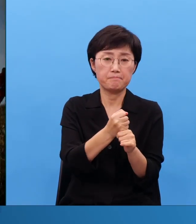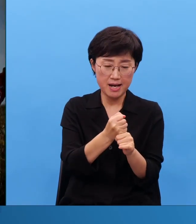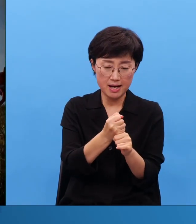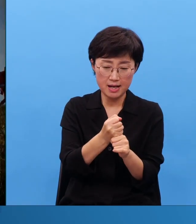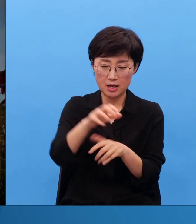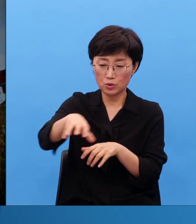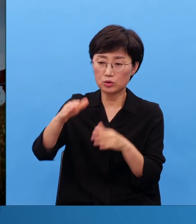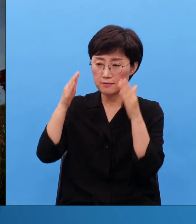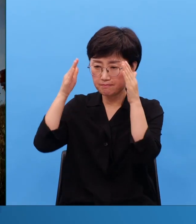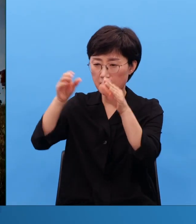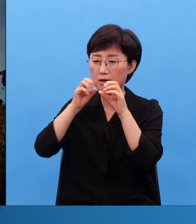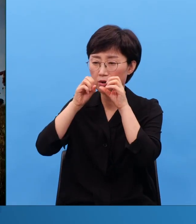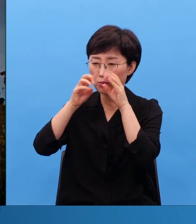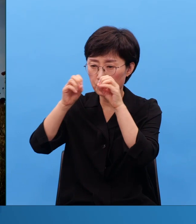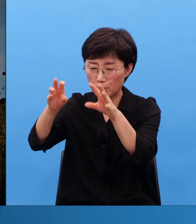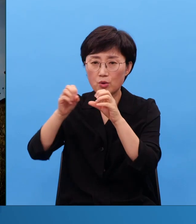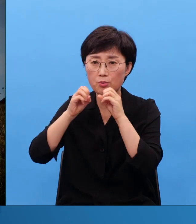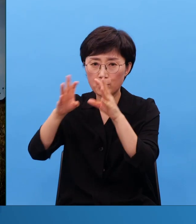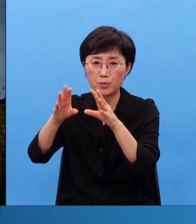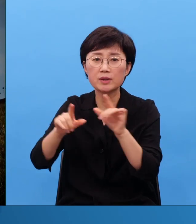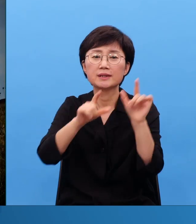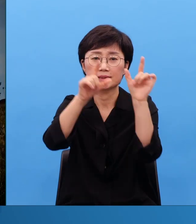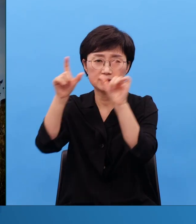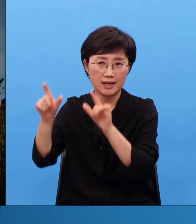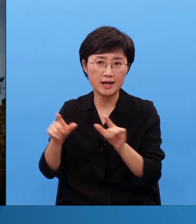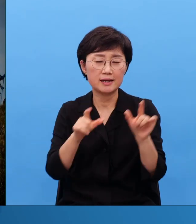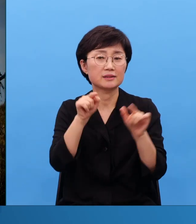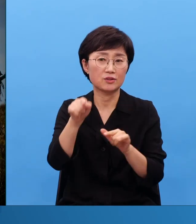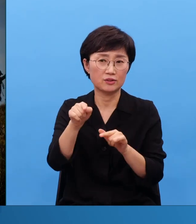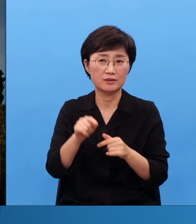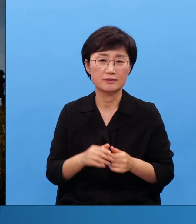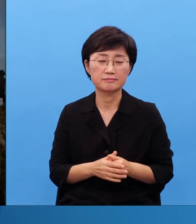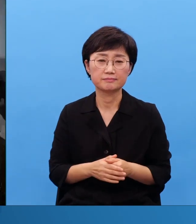향해 가는 전도자들의 발자취입니다.